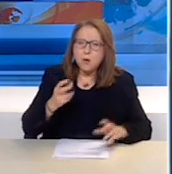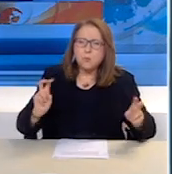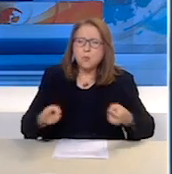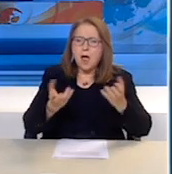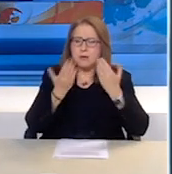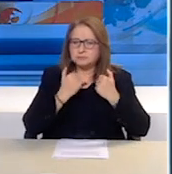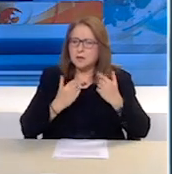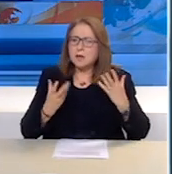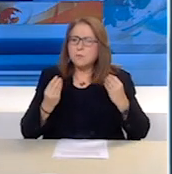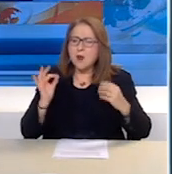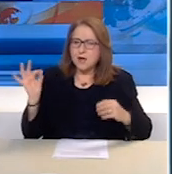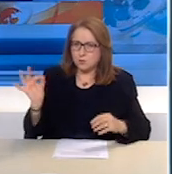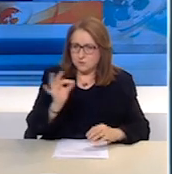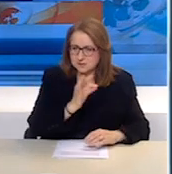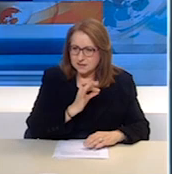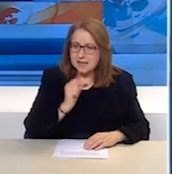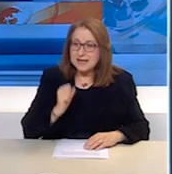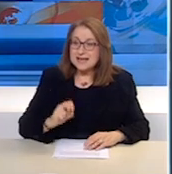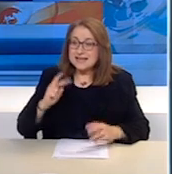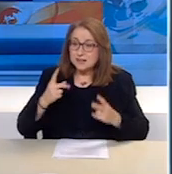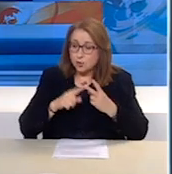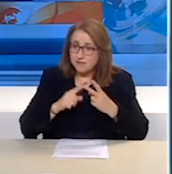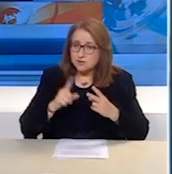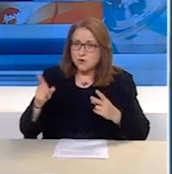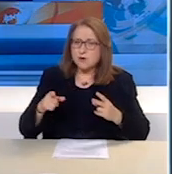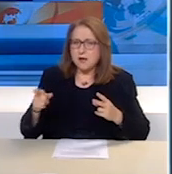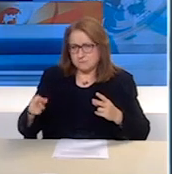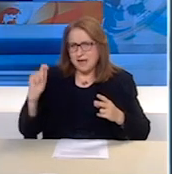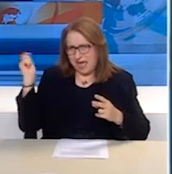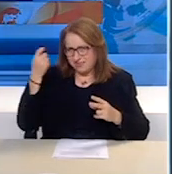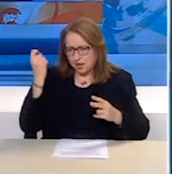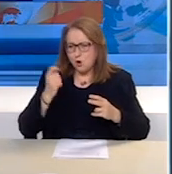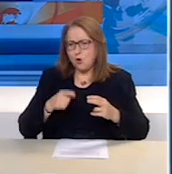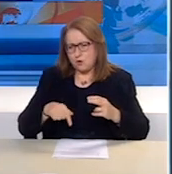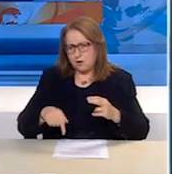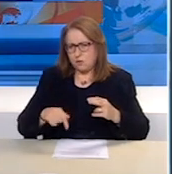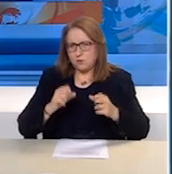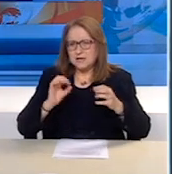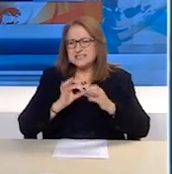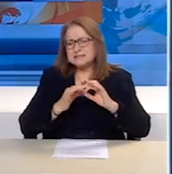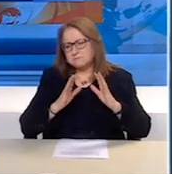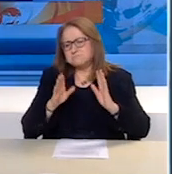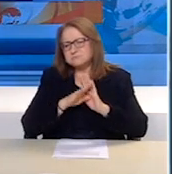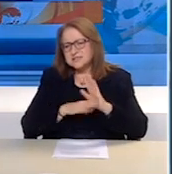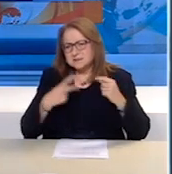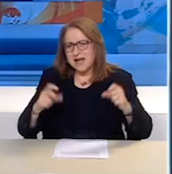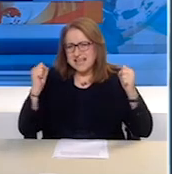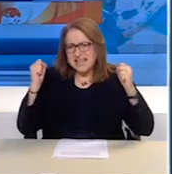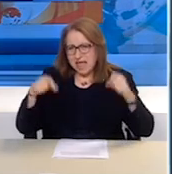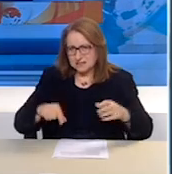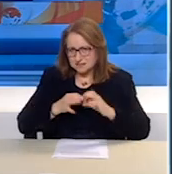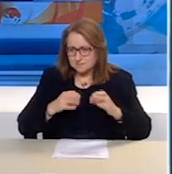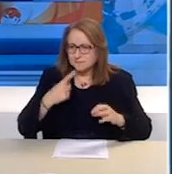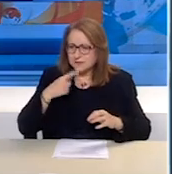δεύτερο λόγο, η ανακοίνωση που βγήκε από το Εθνικό Σύστημα Υγείας, την οποία ακριβώς λόγω της συζήτησης στην Επιτροπή το μεσημέρι την